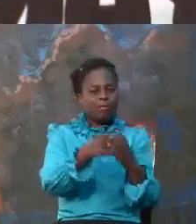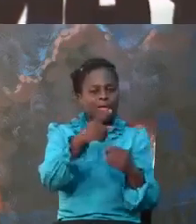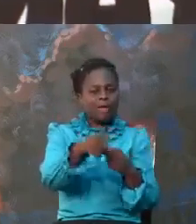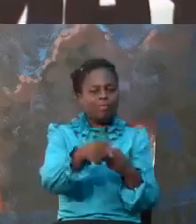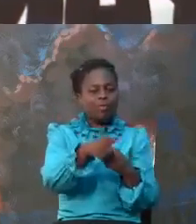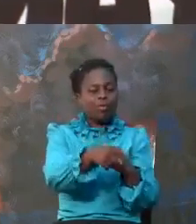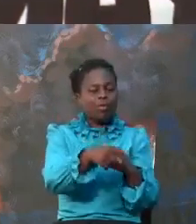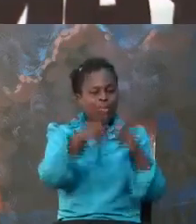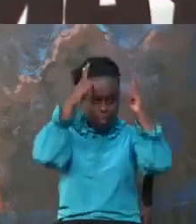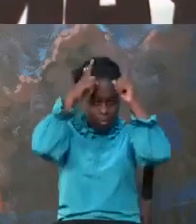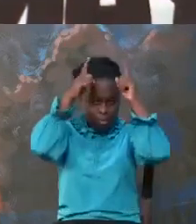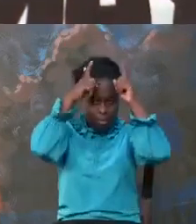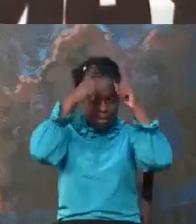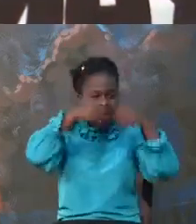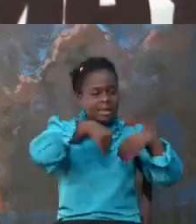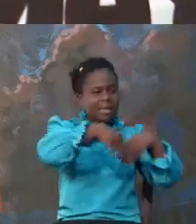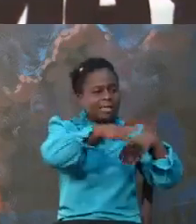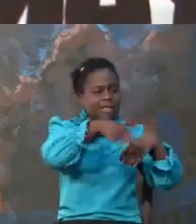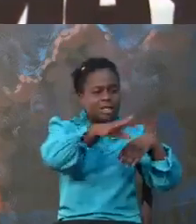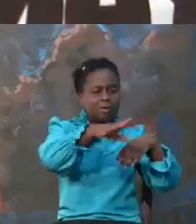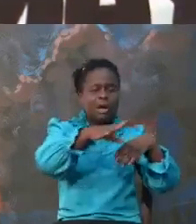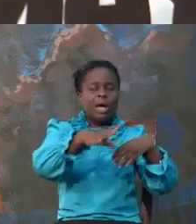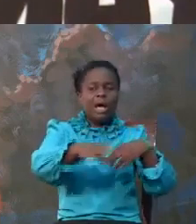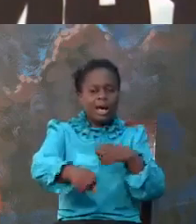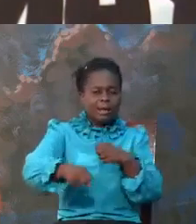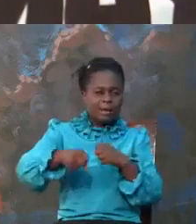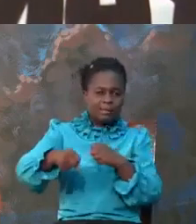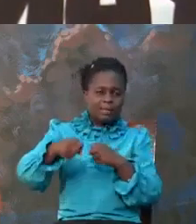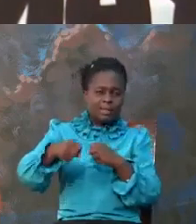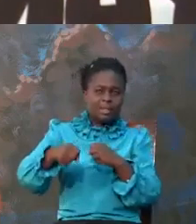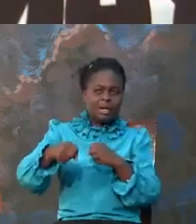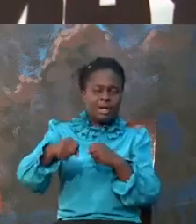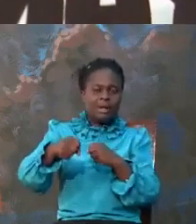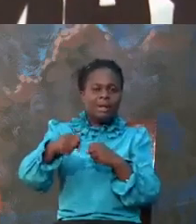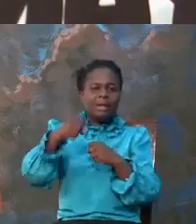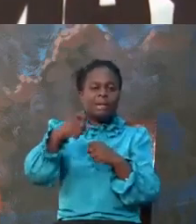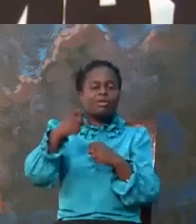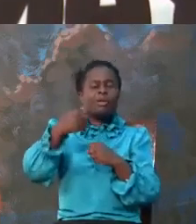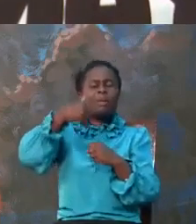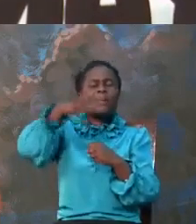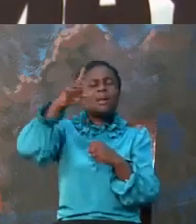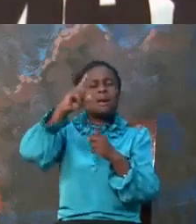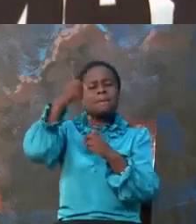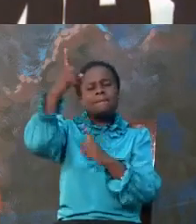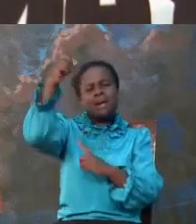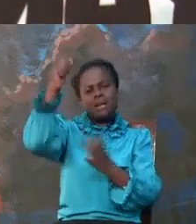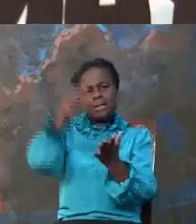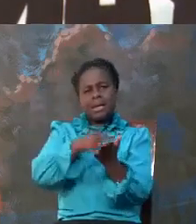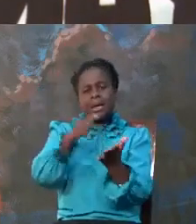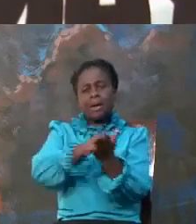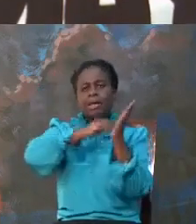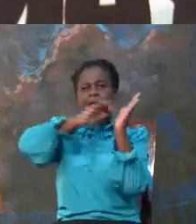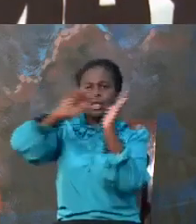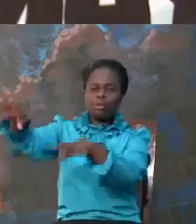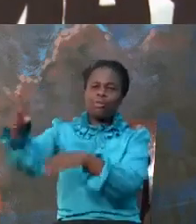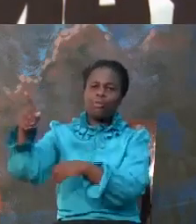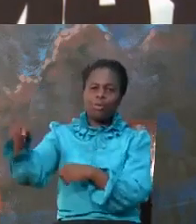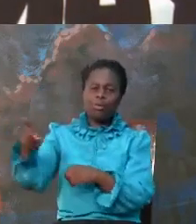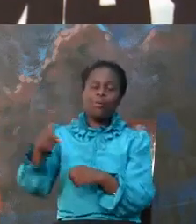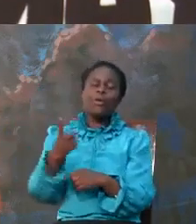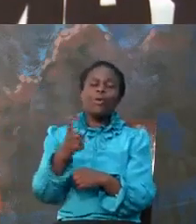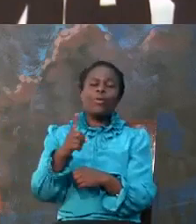anaachiwa yule mbuzi, anashikwa, anapelekwa na mtu mbali jangwani, anaachwa. Maana yake ni nini? Kwa nini hii